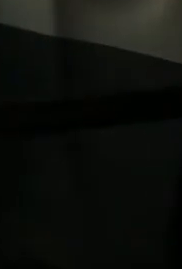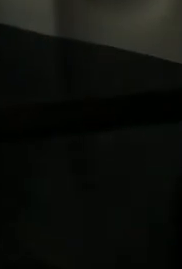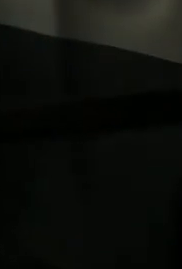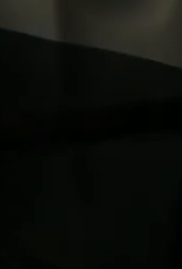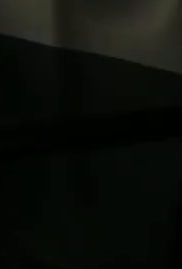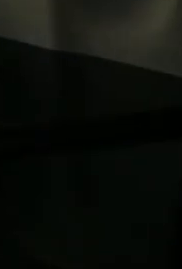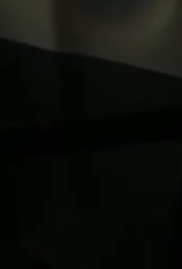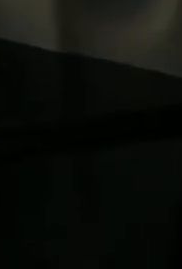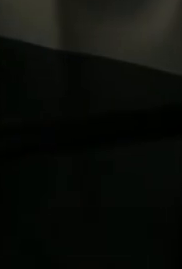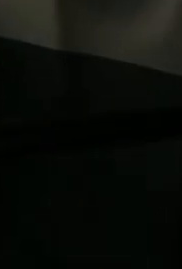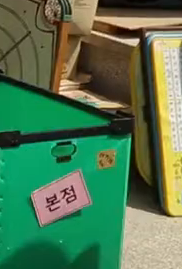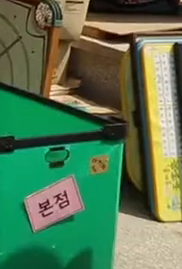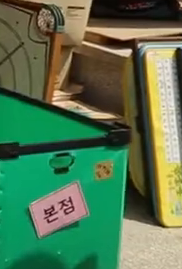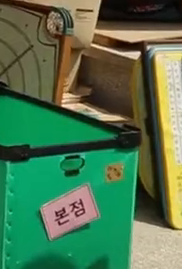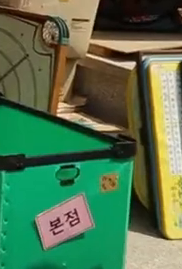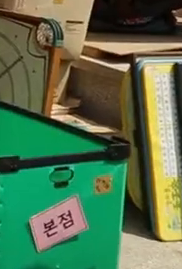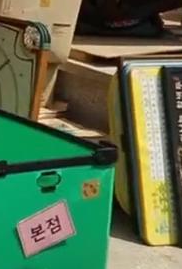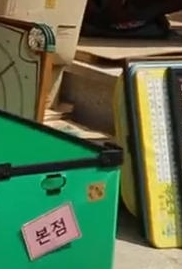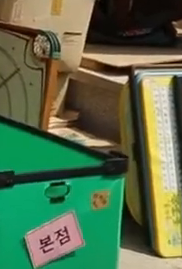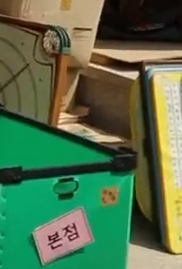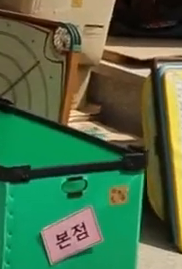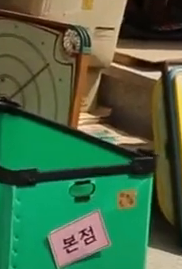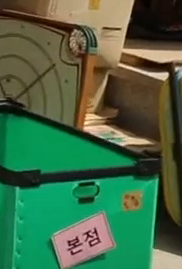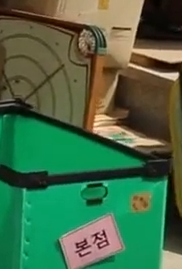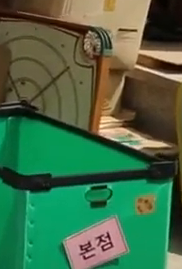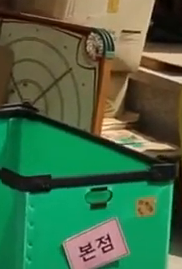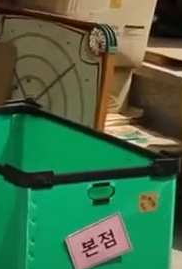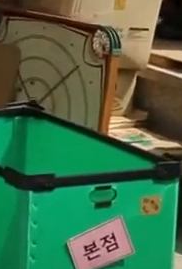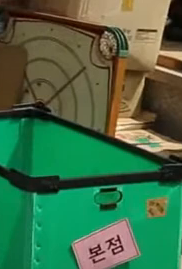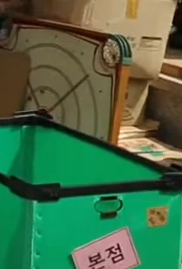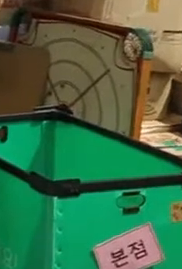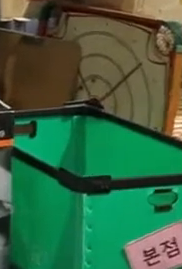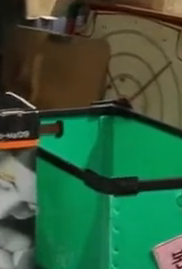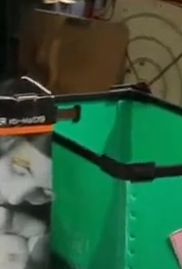카트 가져와서 한 번에 가져가면 좋을 것 같아요.